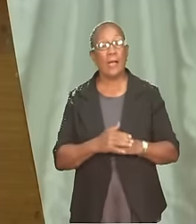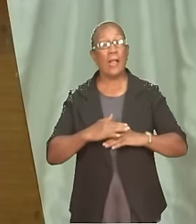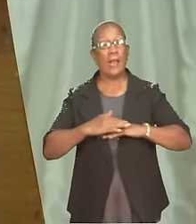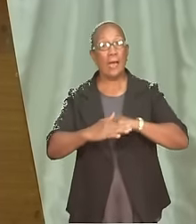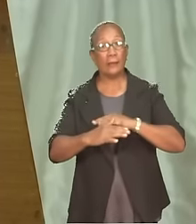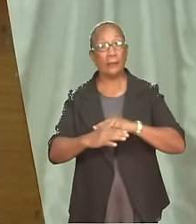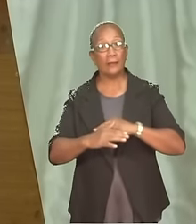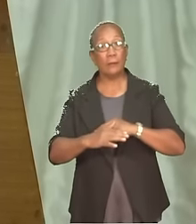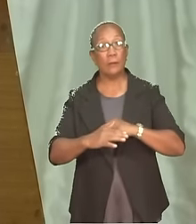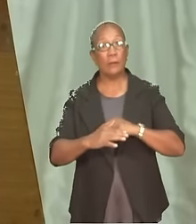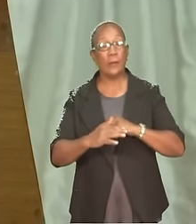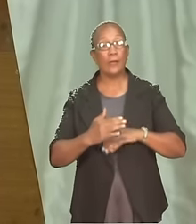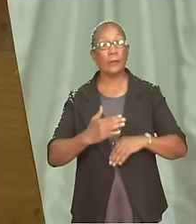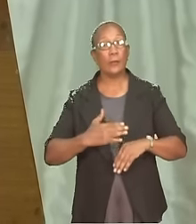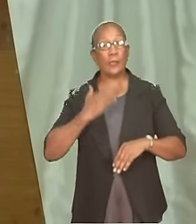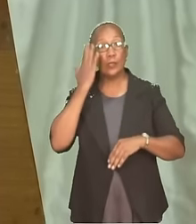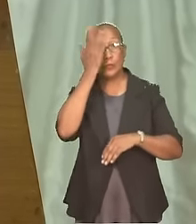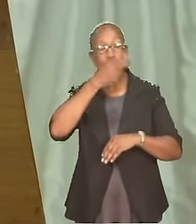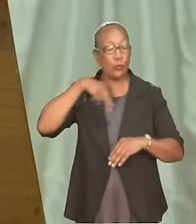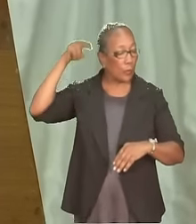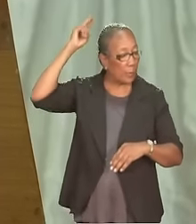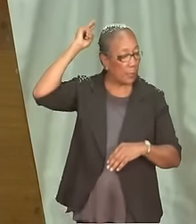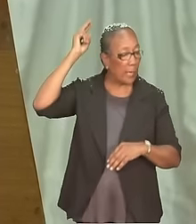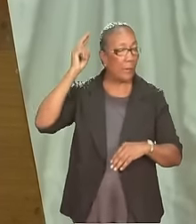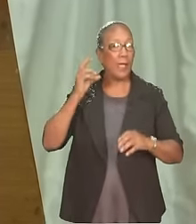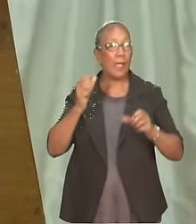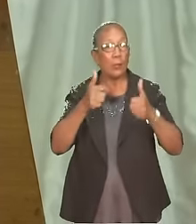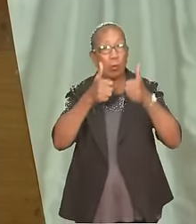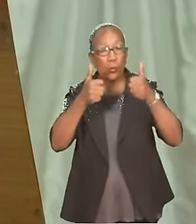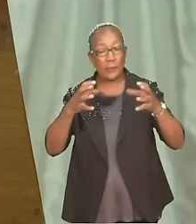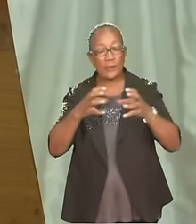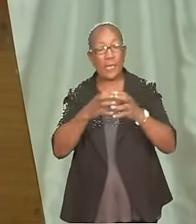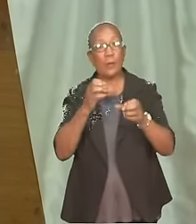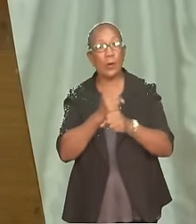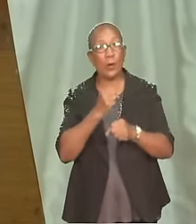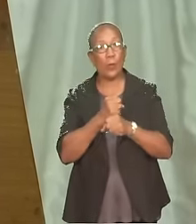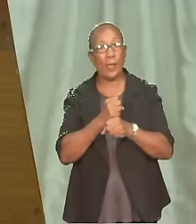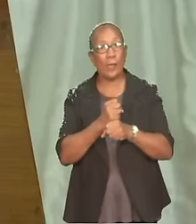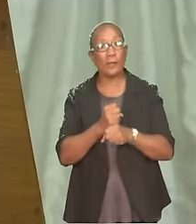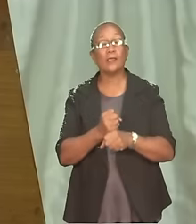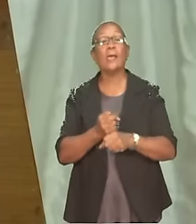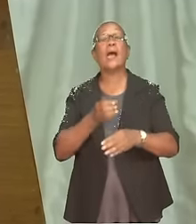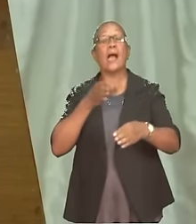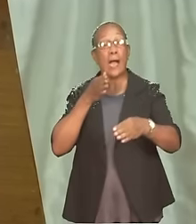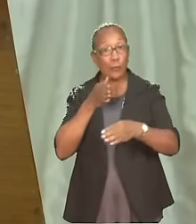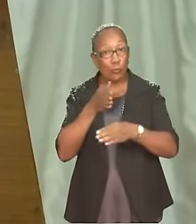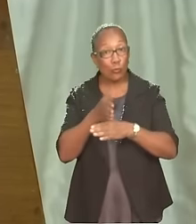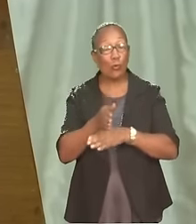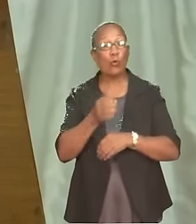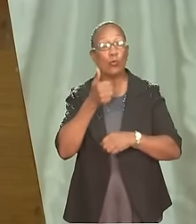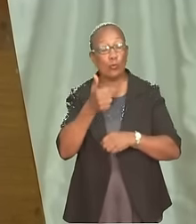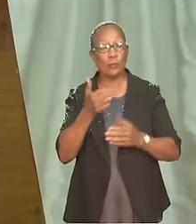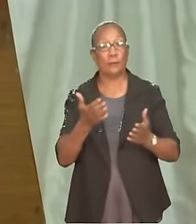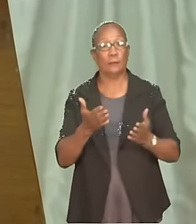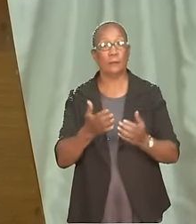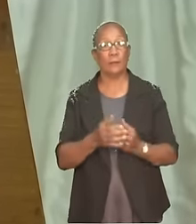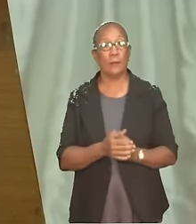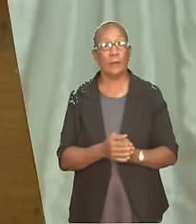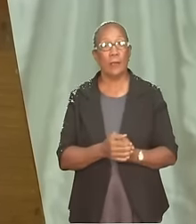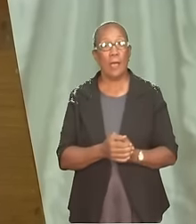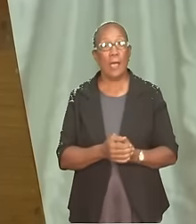wie we al die tijd nauw hebben samengewerkt, daar hebben we de samenwerking verder geïntensiveerd, verbreed